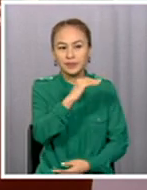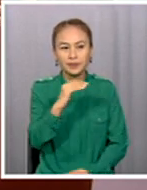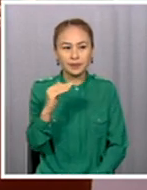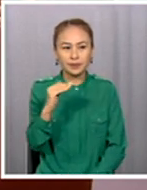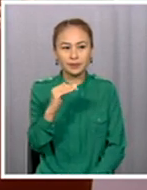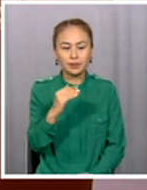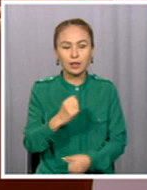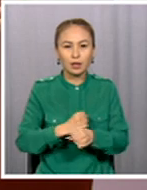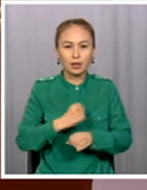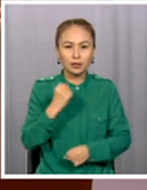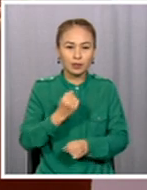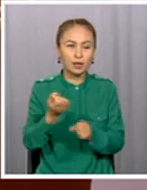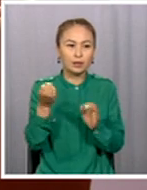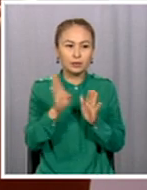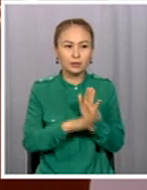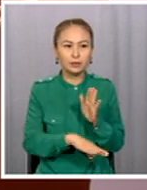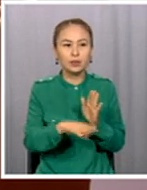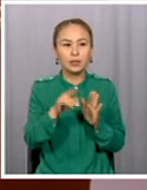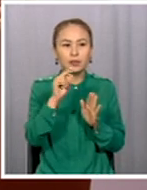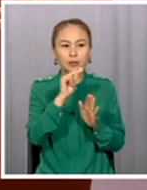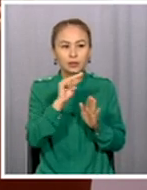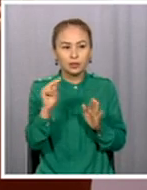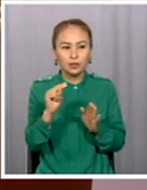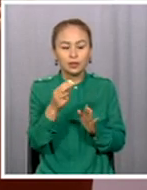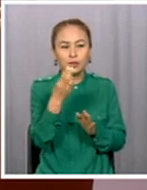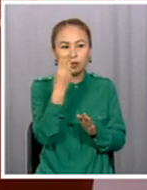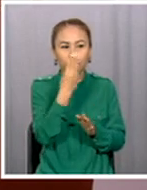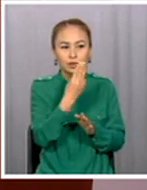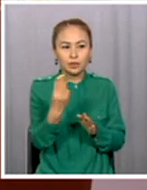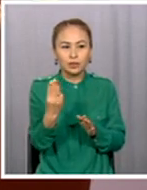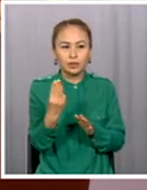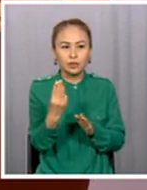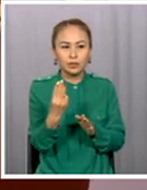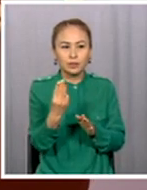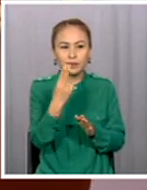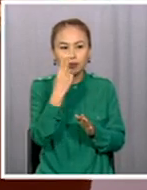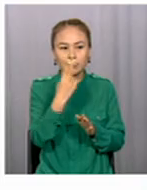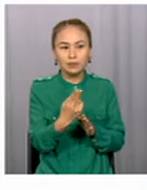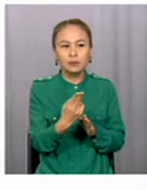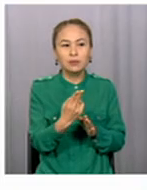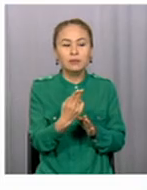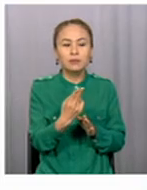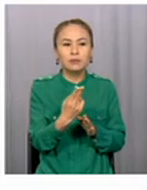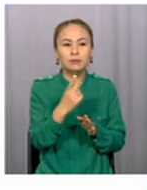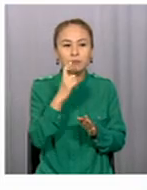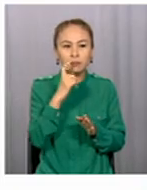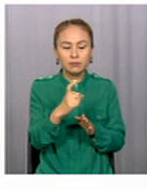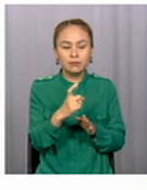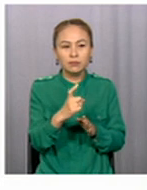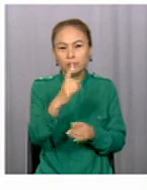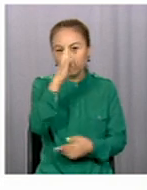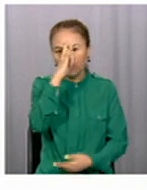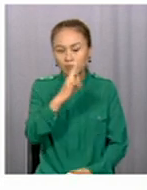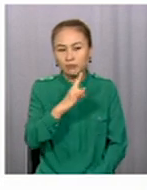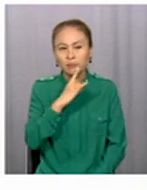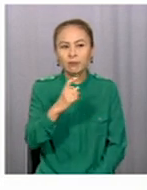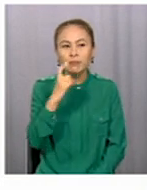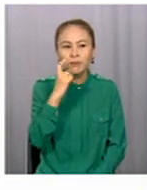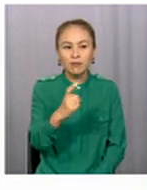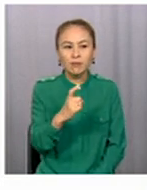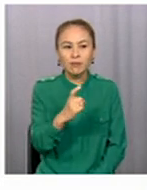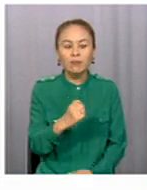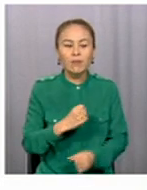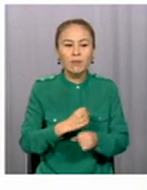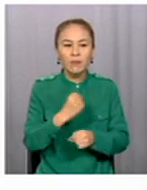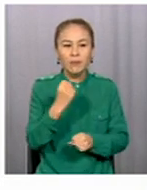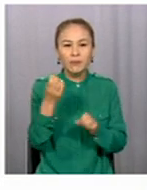Ф, Ч, Ш, Ц, Х, Х –